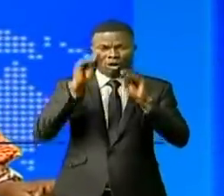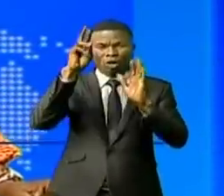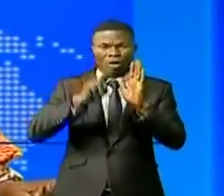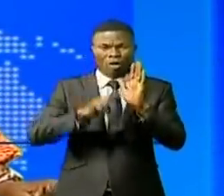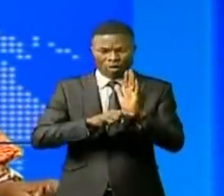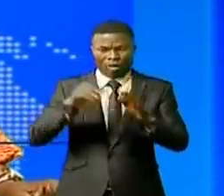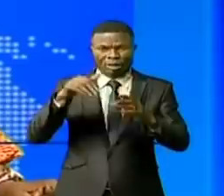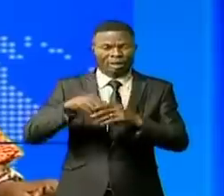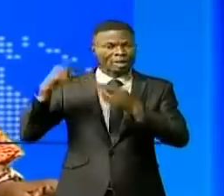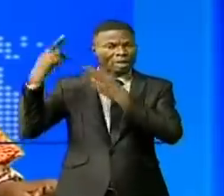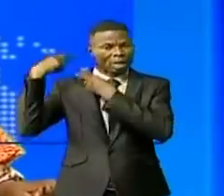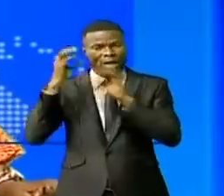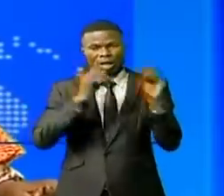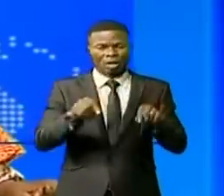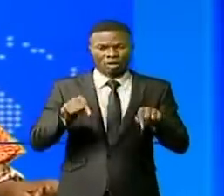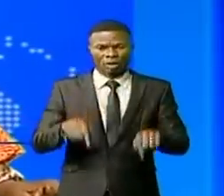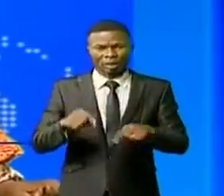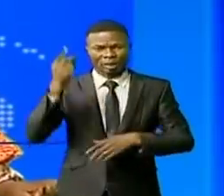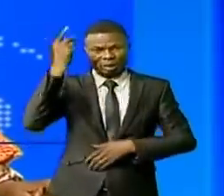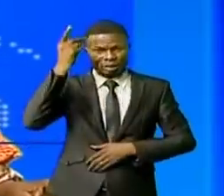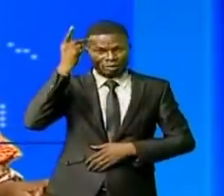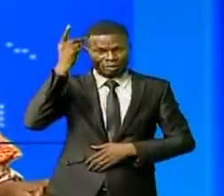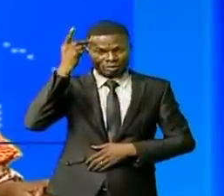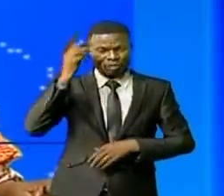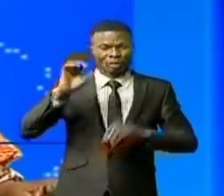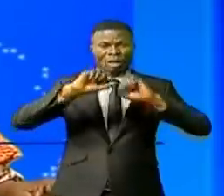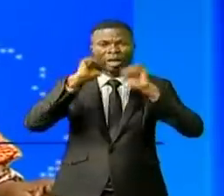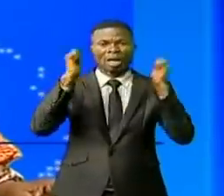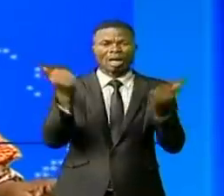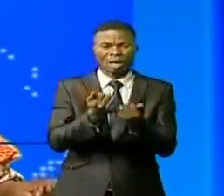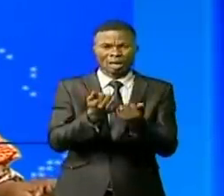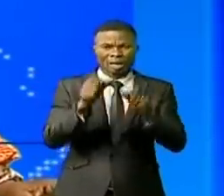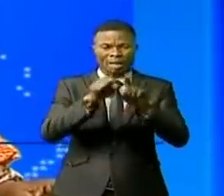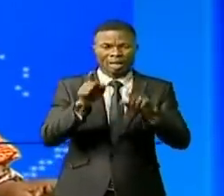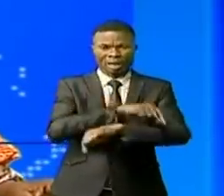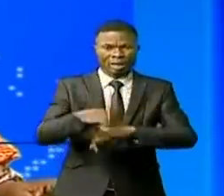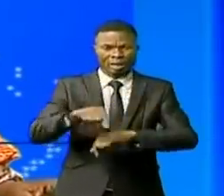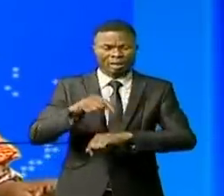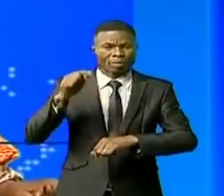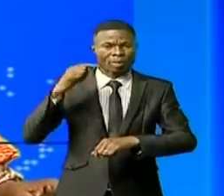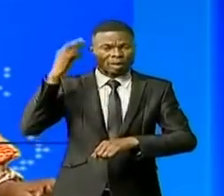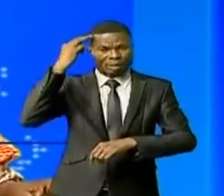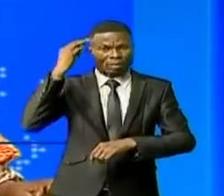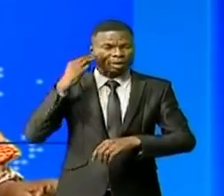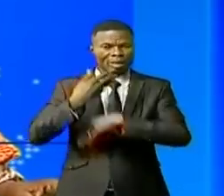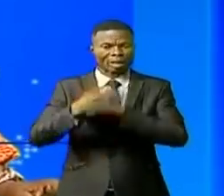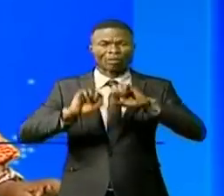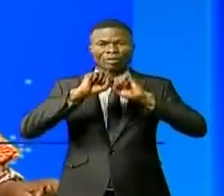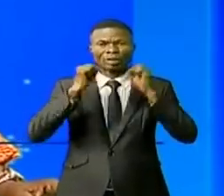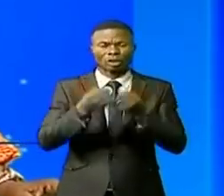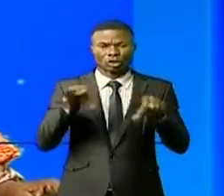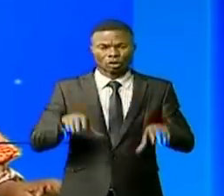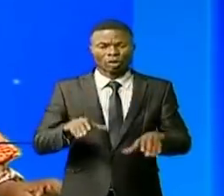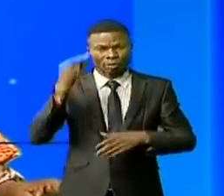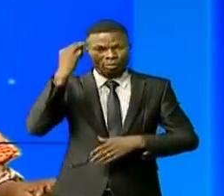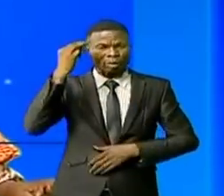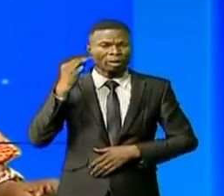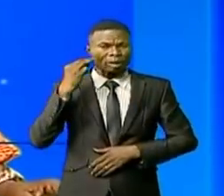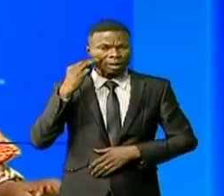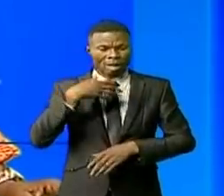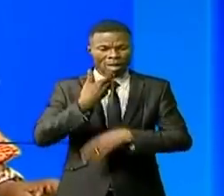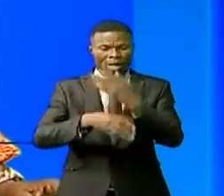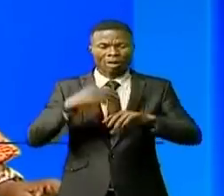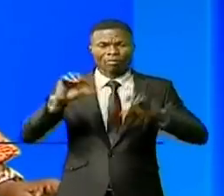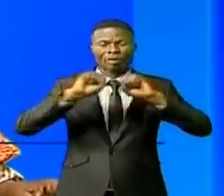des ondes organisé à Kinshasa entre cette association et le ministère des Affaires sociales congolais. Le ministre des